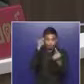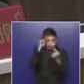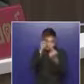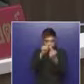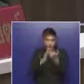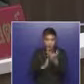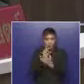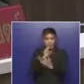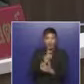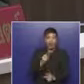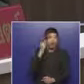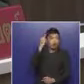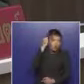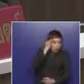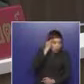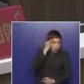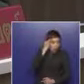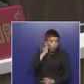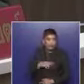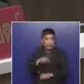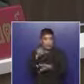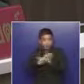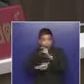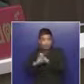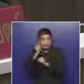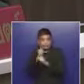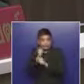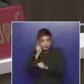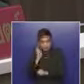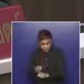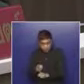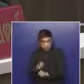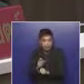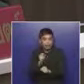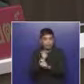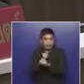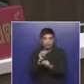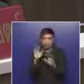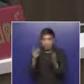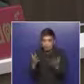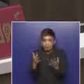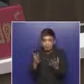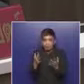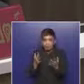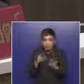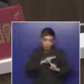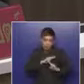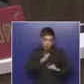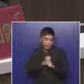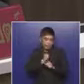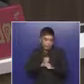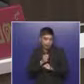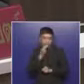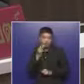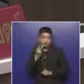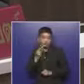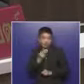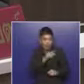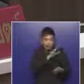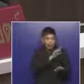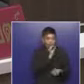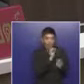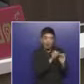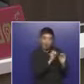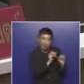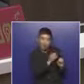วก็คนตระหนักแต่ถึงเวลาก็ไม่สามารถควบคุมตนเองได้ไม่มีสมาธิเพียงพอทำไม่ได้นะครับนะ